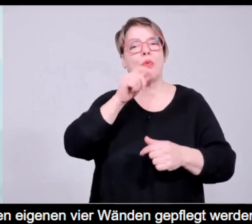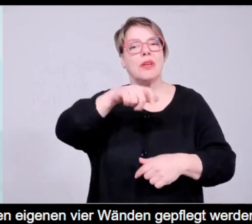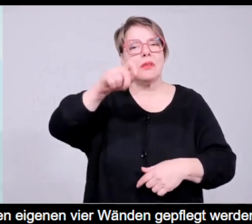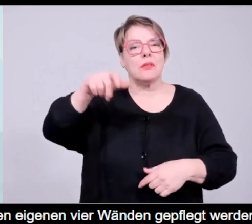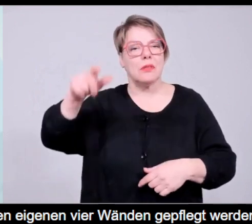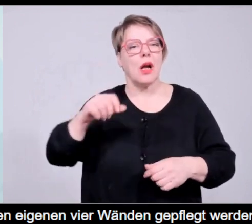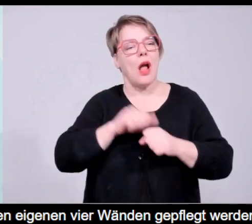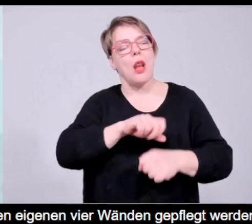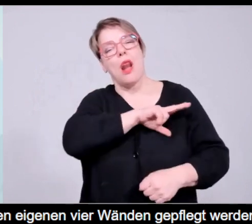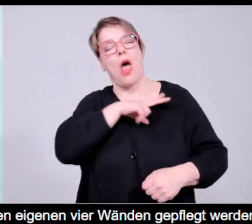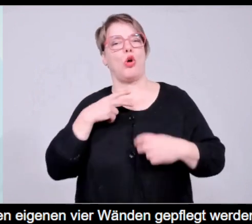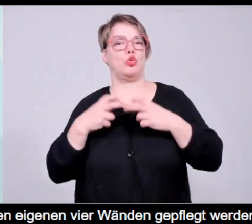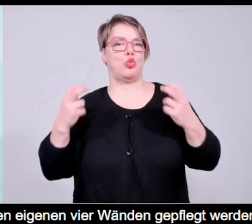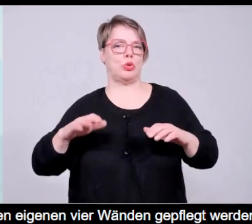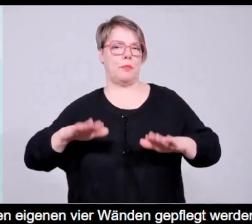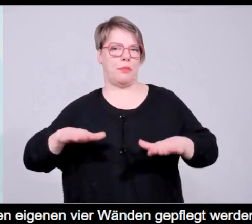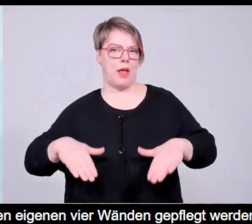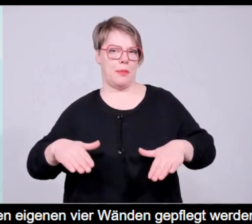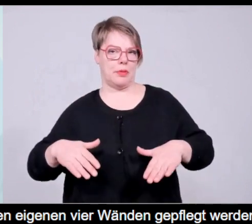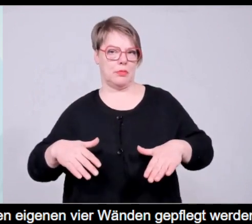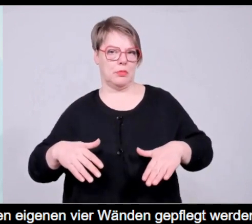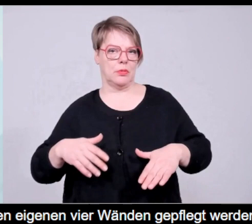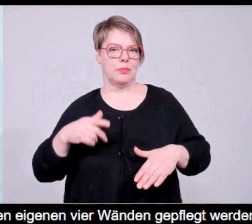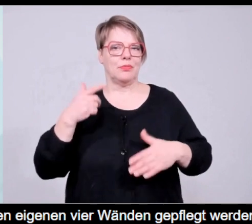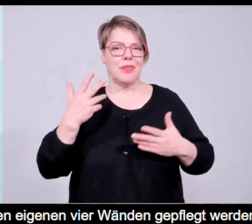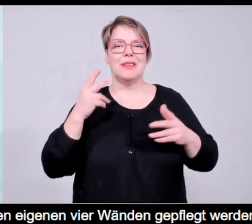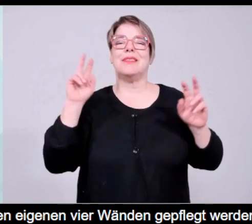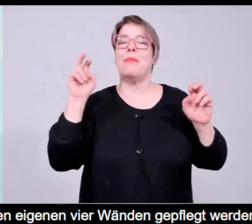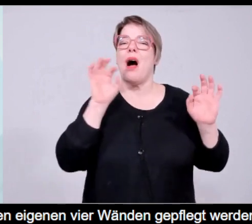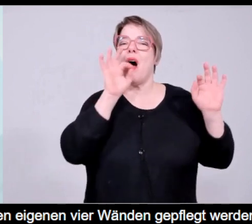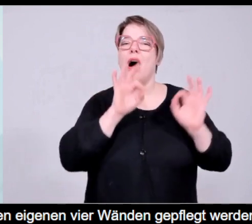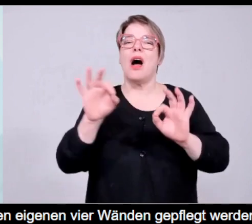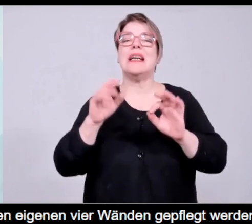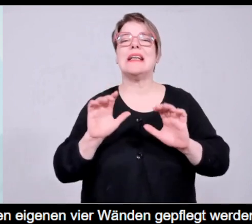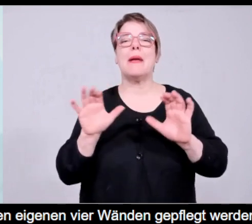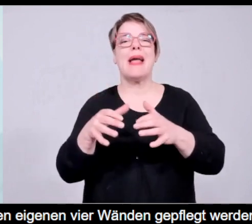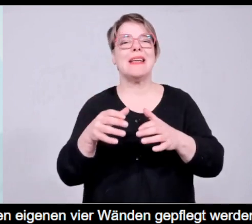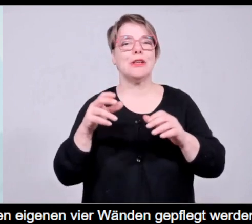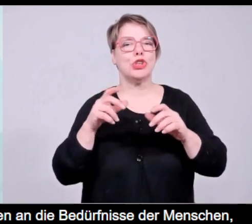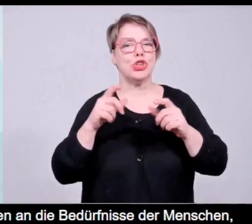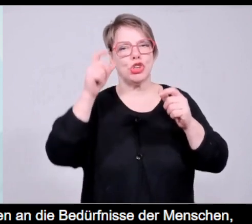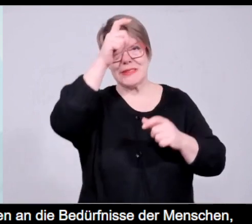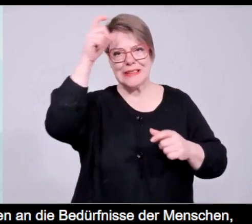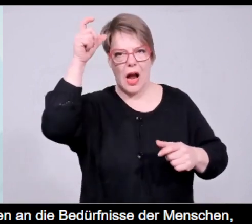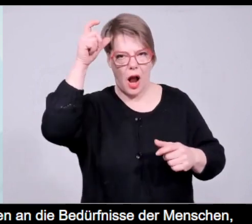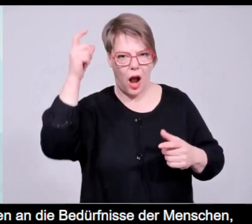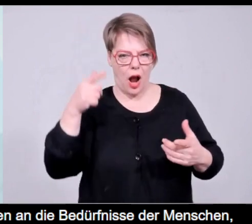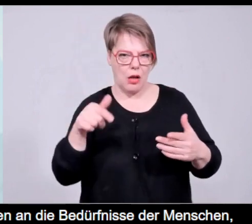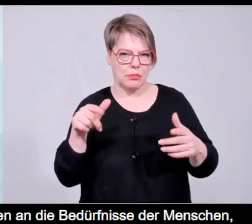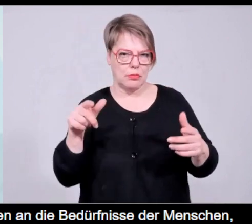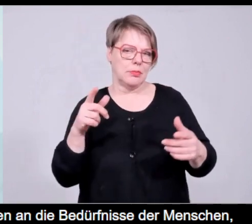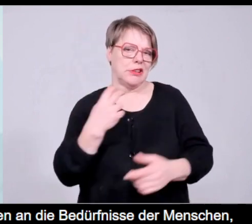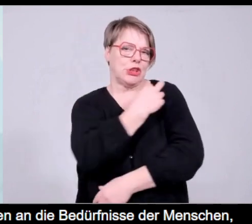Hand. Es gibt ja die Zentralstelle in Nürnberg, was das Ausländerrecht angeht. Wir werden beim Landesamt für Pflege ab Mitte des Jahres die